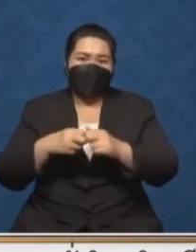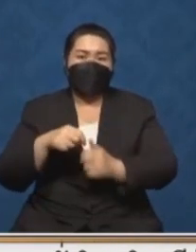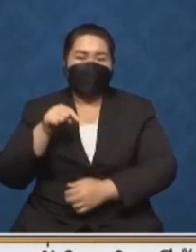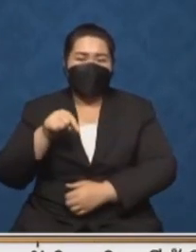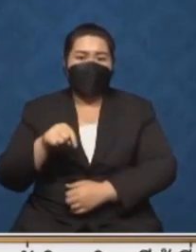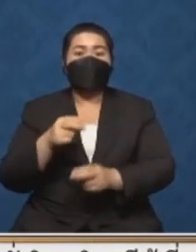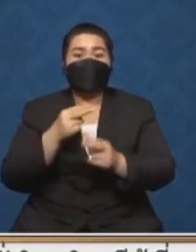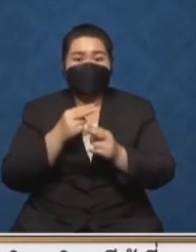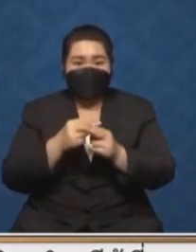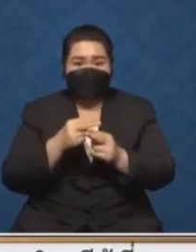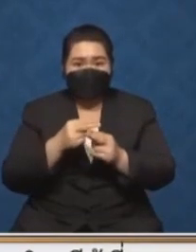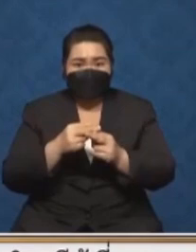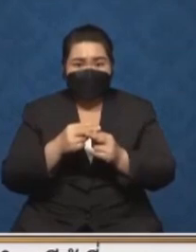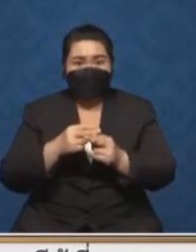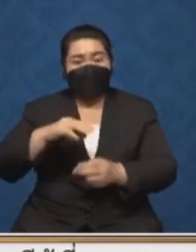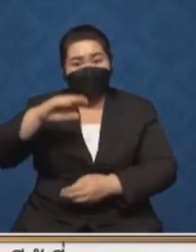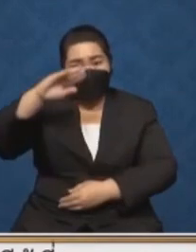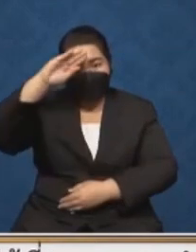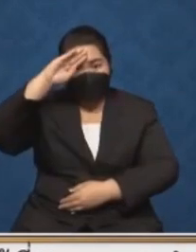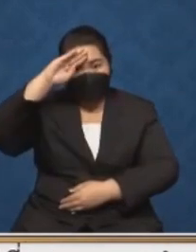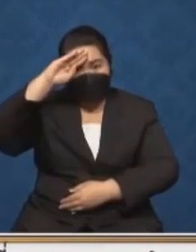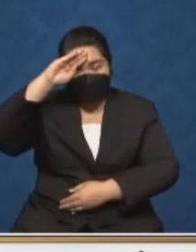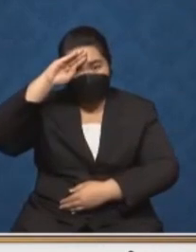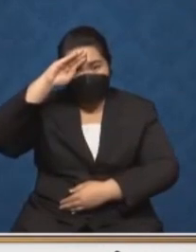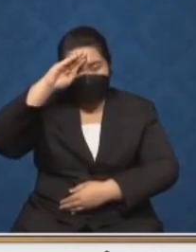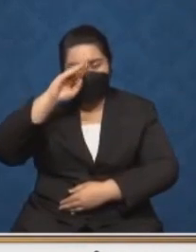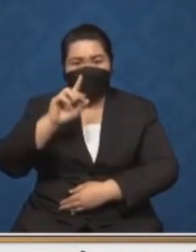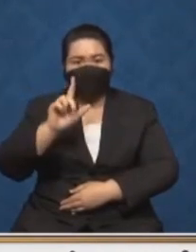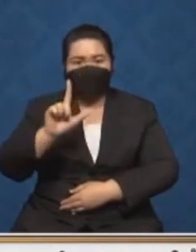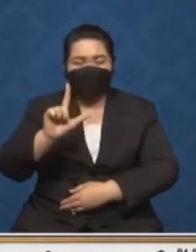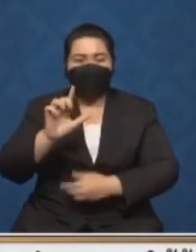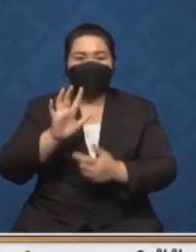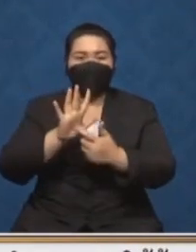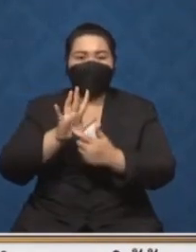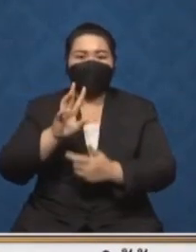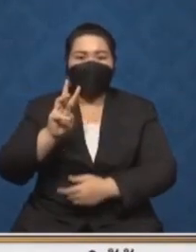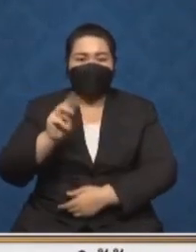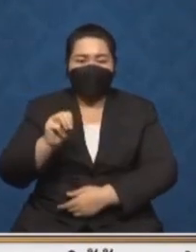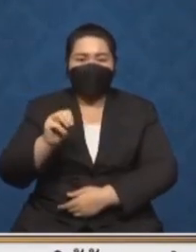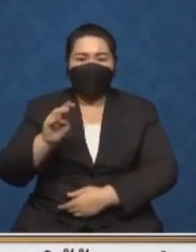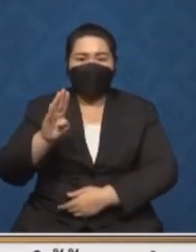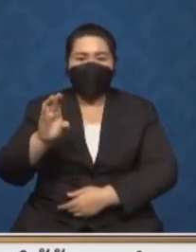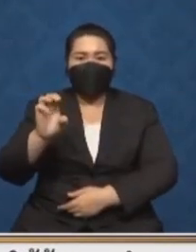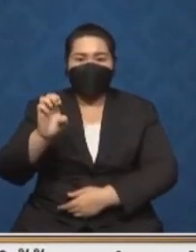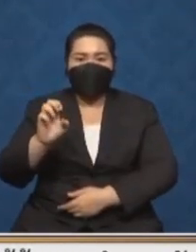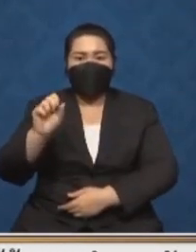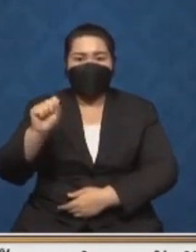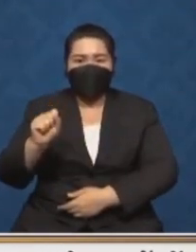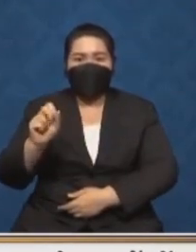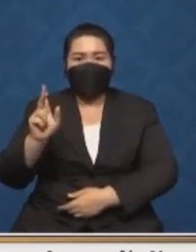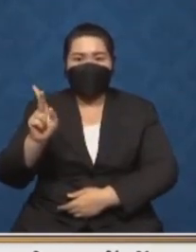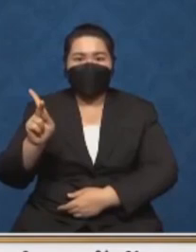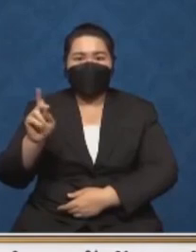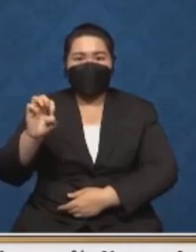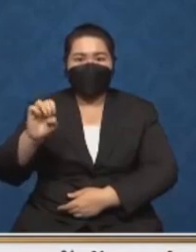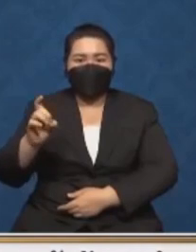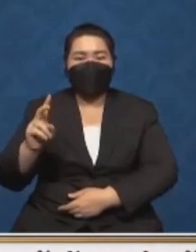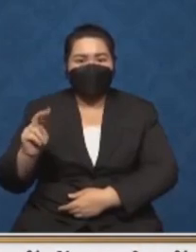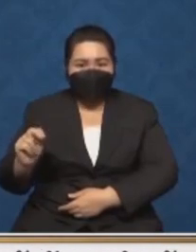าเรีกว่าลก ลัมพีสกิน ลัมพีสกินถ